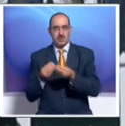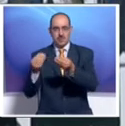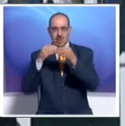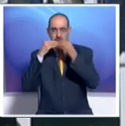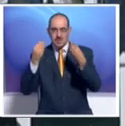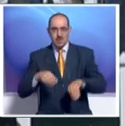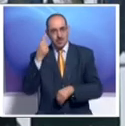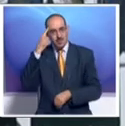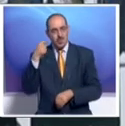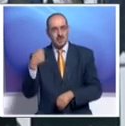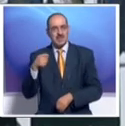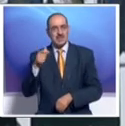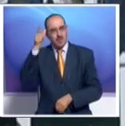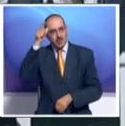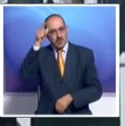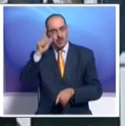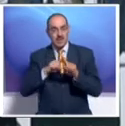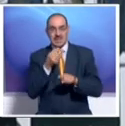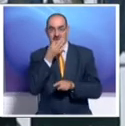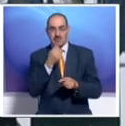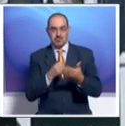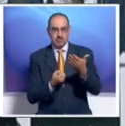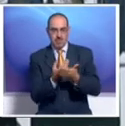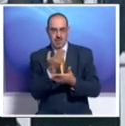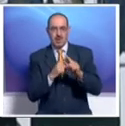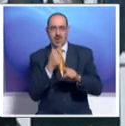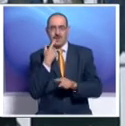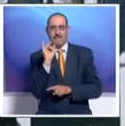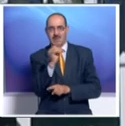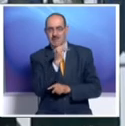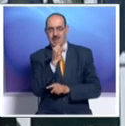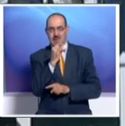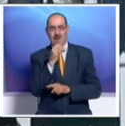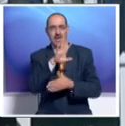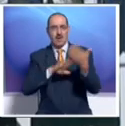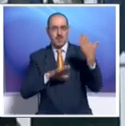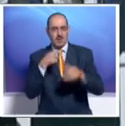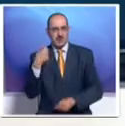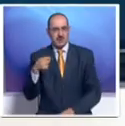القادر بن صالح، حسب ما أفاد به بيان لرئاسة الجمهورية.